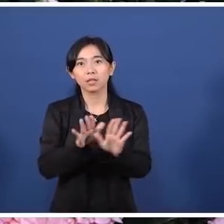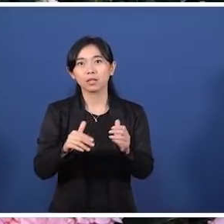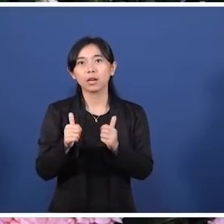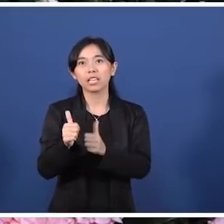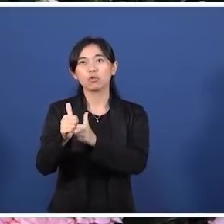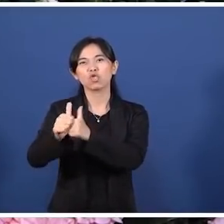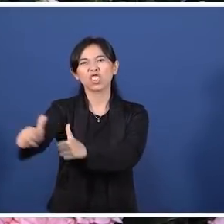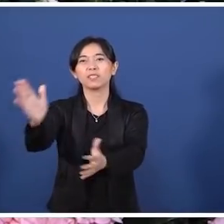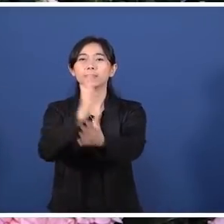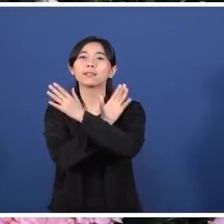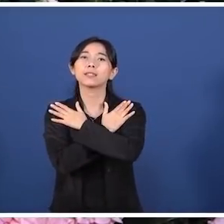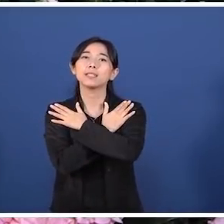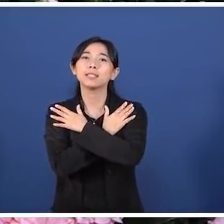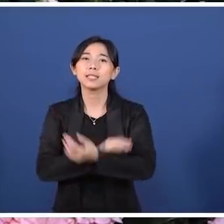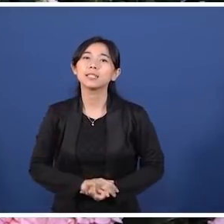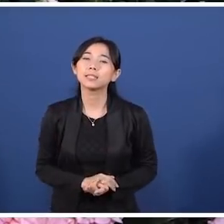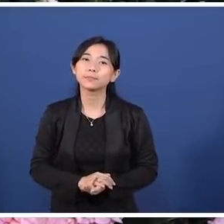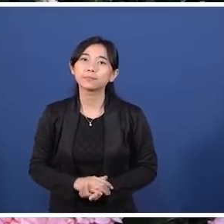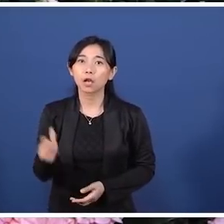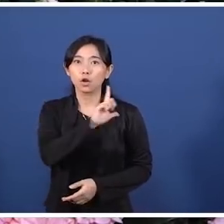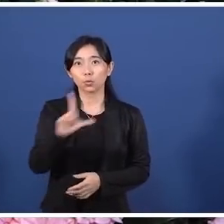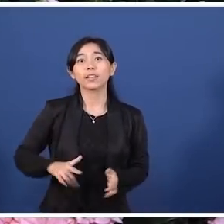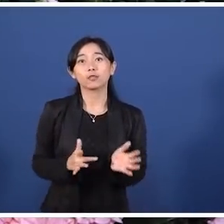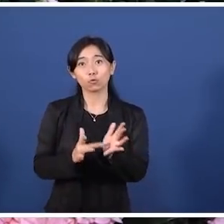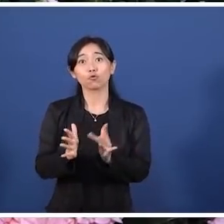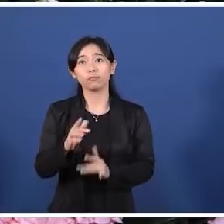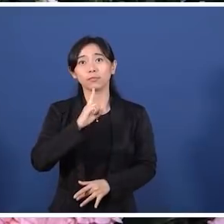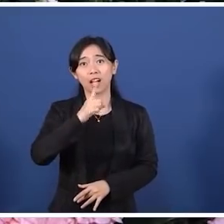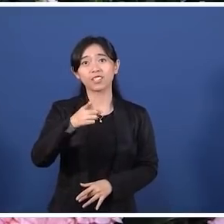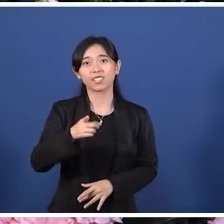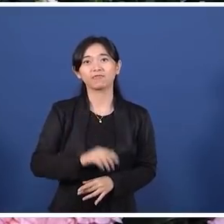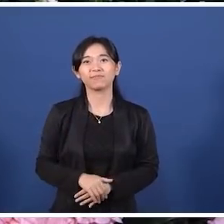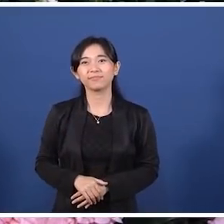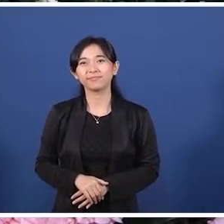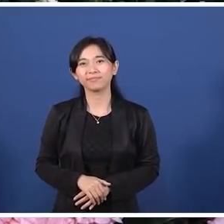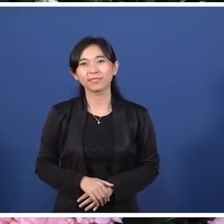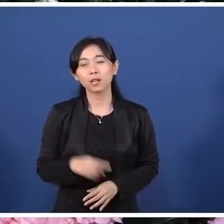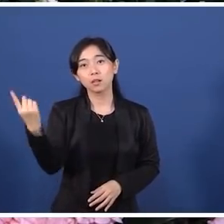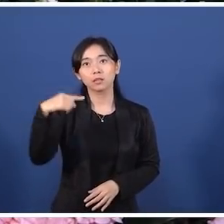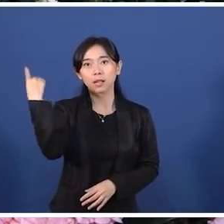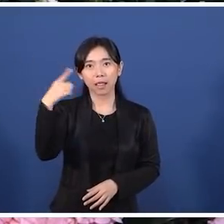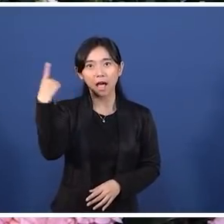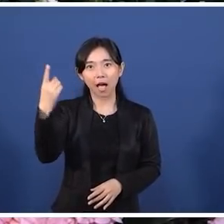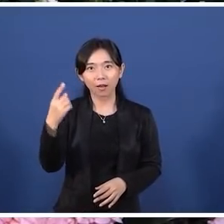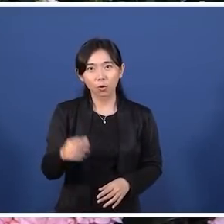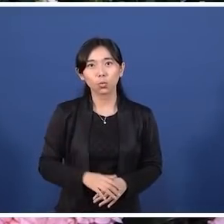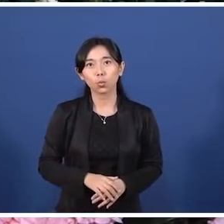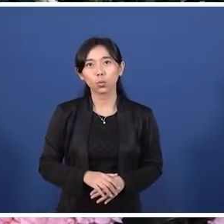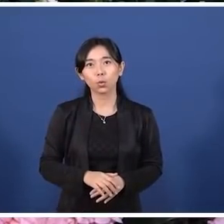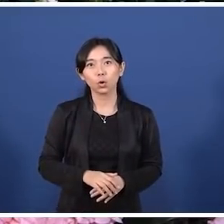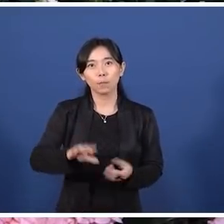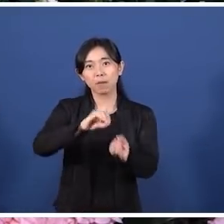pada cinta kasih. Dan Tuhan Yesus hadir mencoba untuk selalu memperbaiki